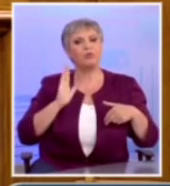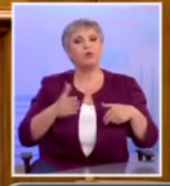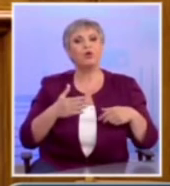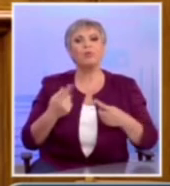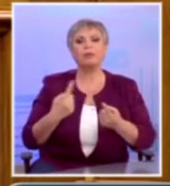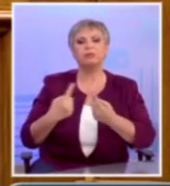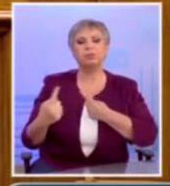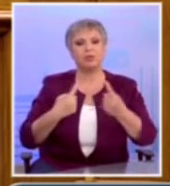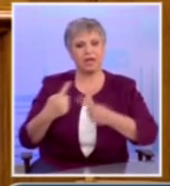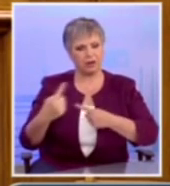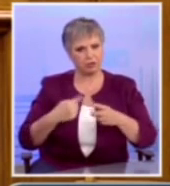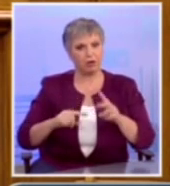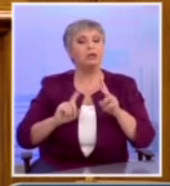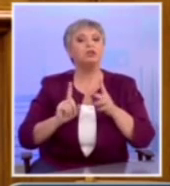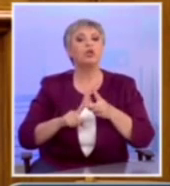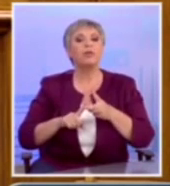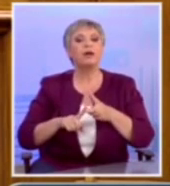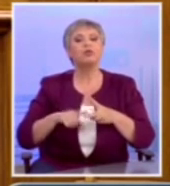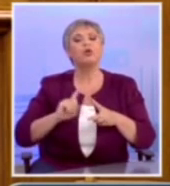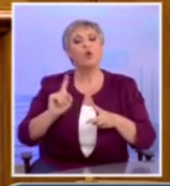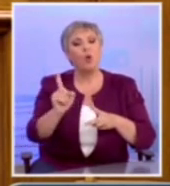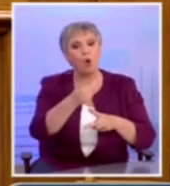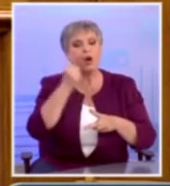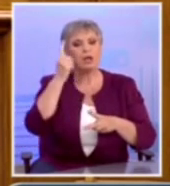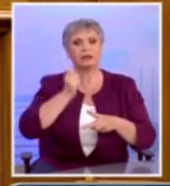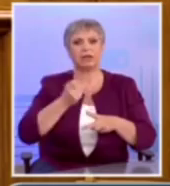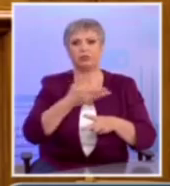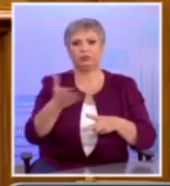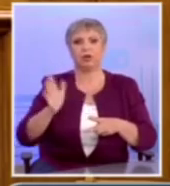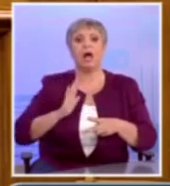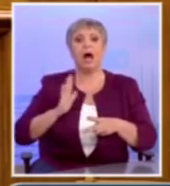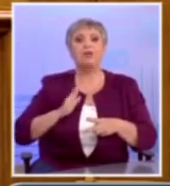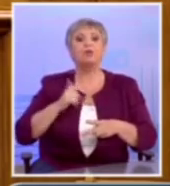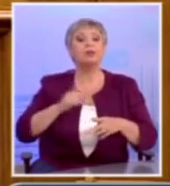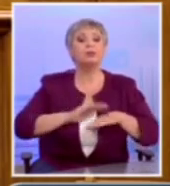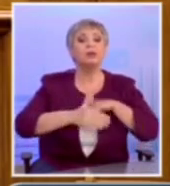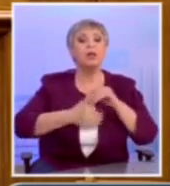γιατί ξέρει ότι εμείς ασχολιόμαστε και νοιαζόμαστε για τις ανάγκες των πολλών.